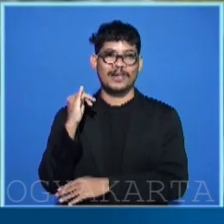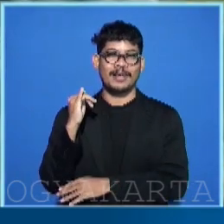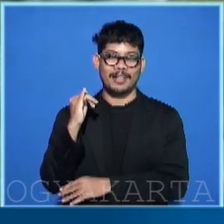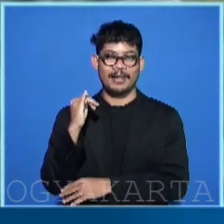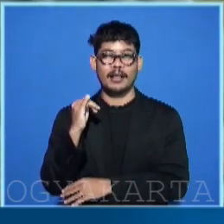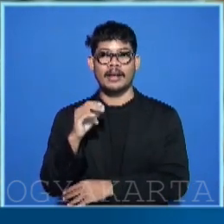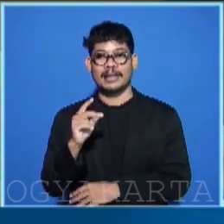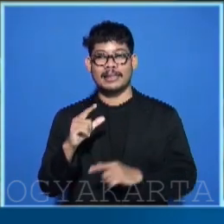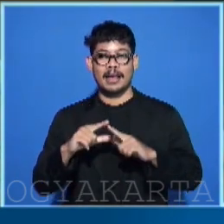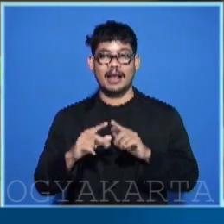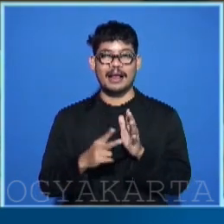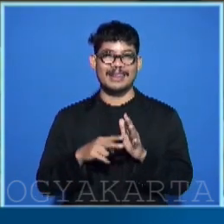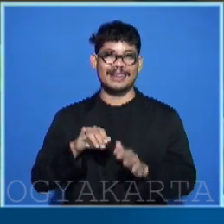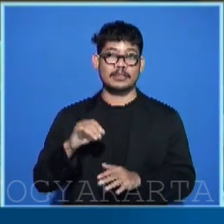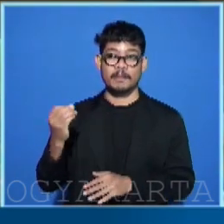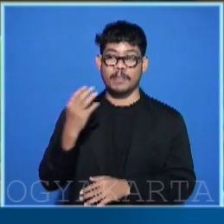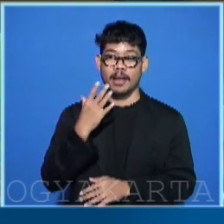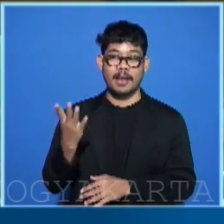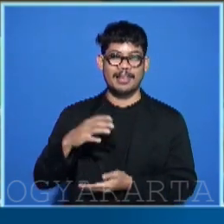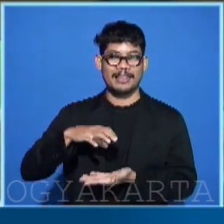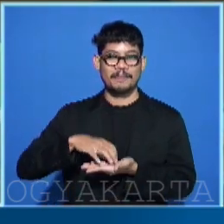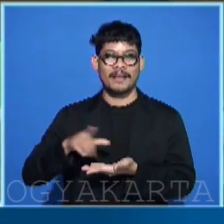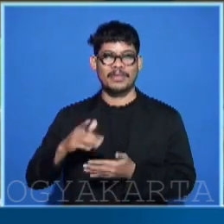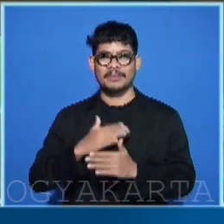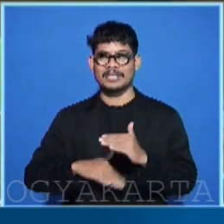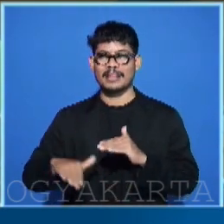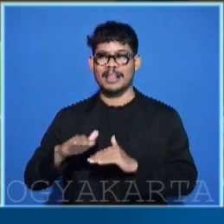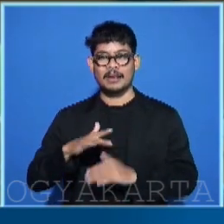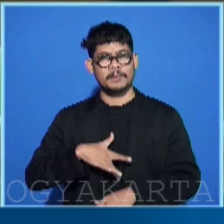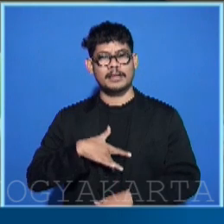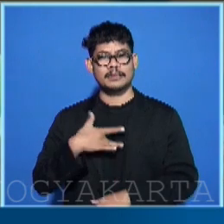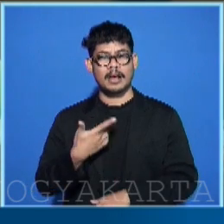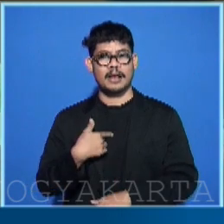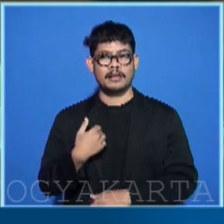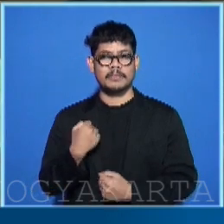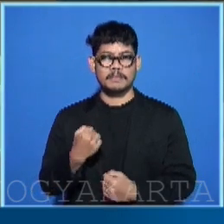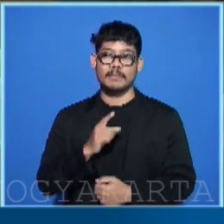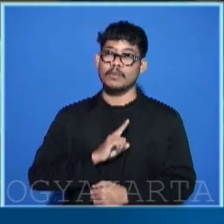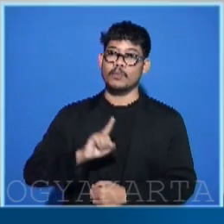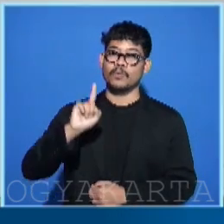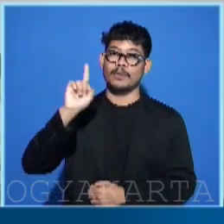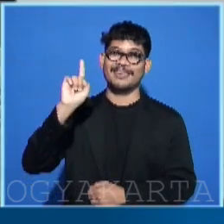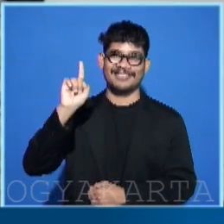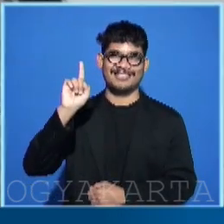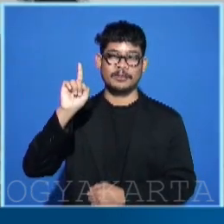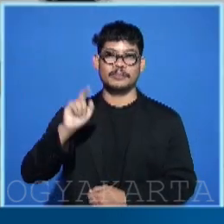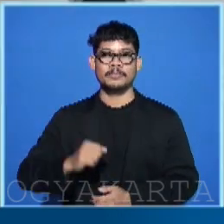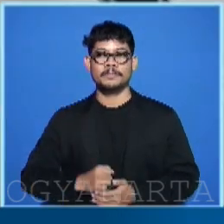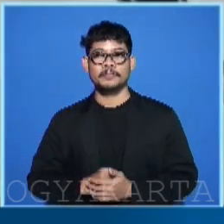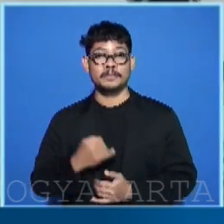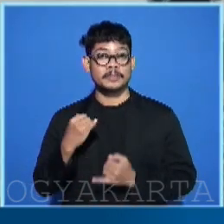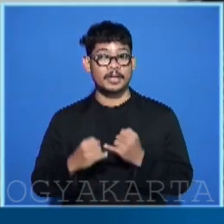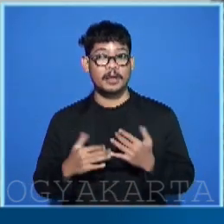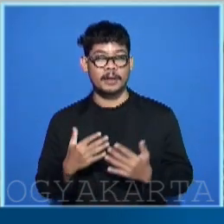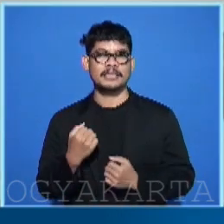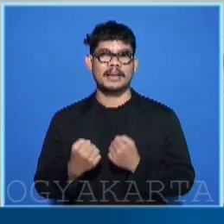berharap pengajian mampu menjadi ajang meningkatkan rasa keimanan dan ketakwaan kepada Allah subhanahu wa taala di akhir kegiatan pengaji